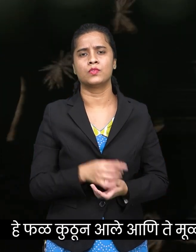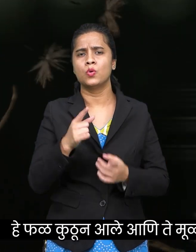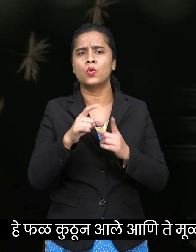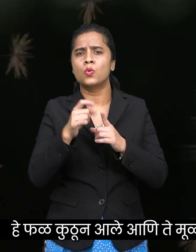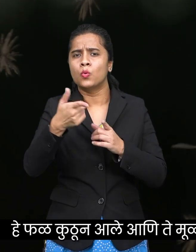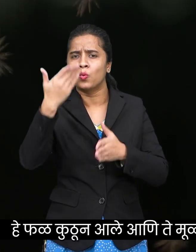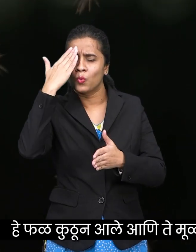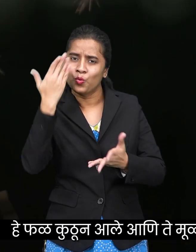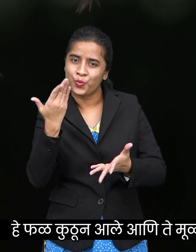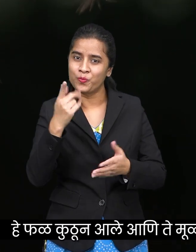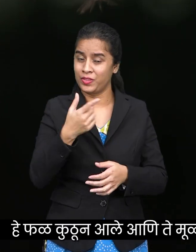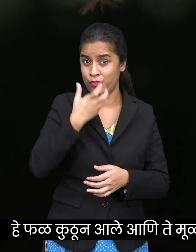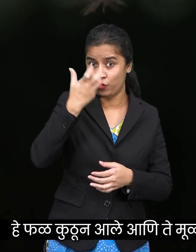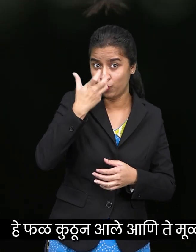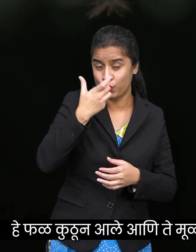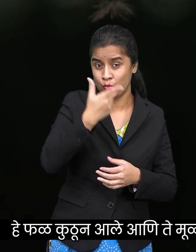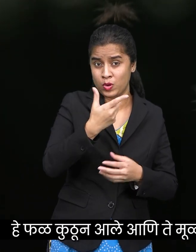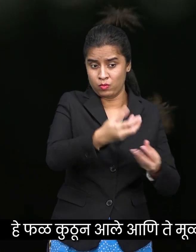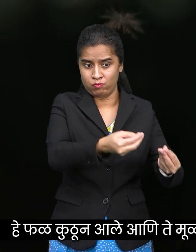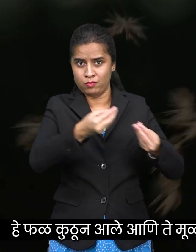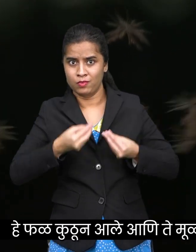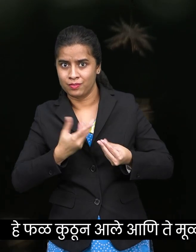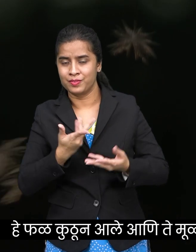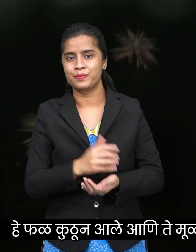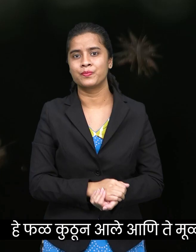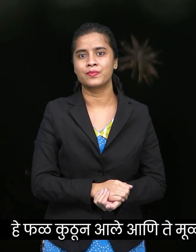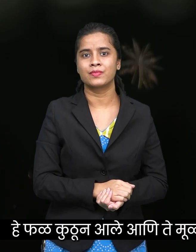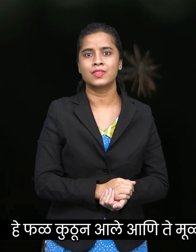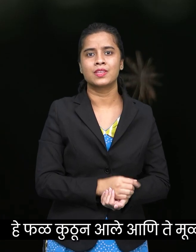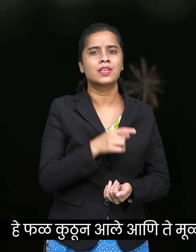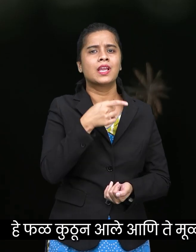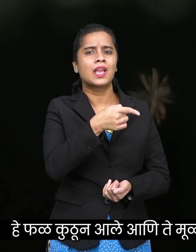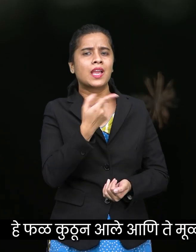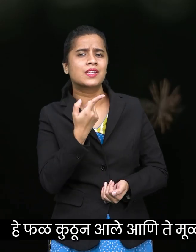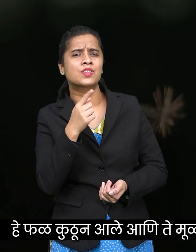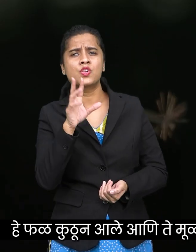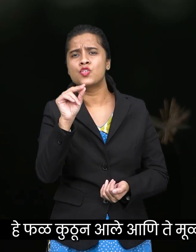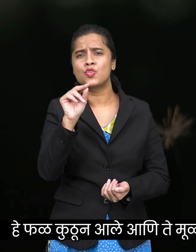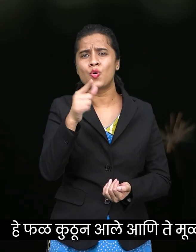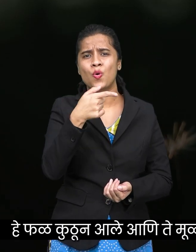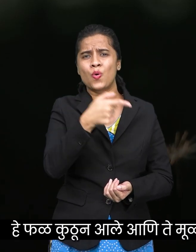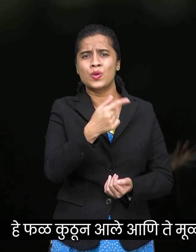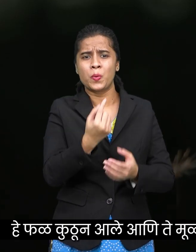हे फळ कुठून आले आणि ते मूळ भारतातील नाही हे तुम्हाला माहिती आहे का?